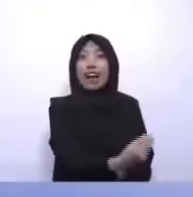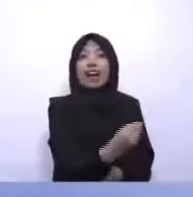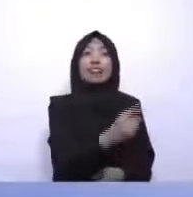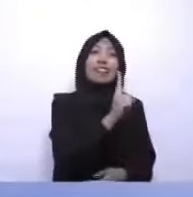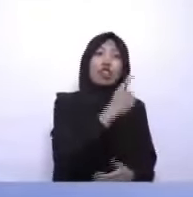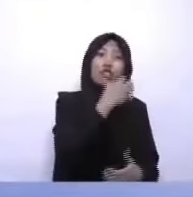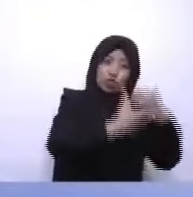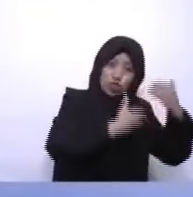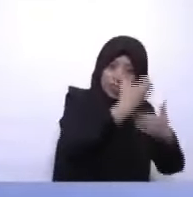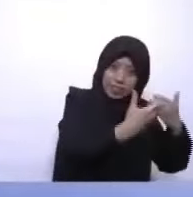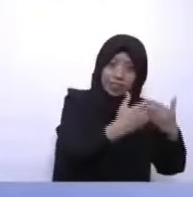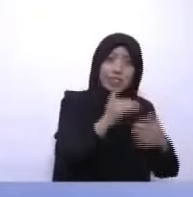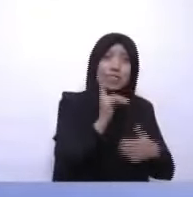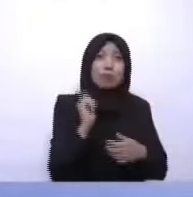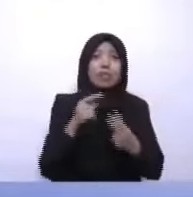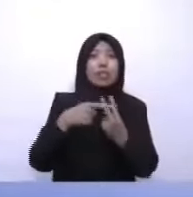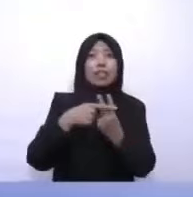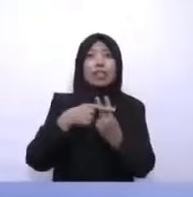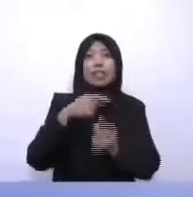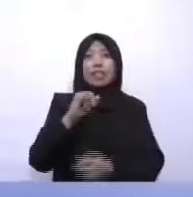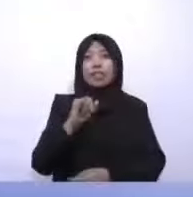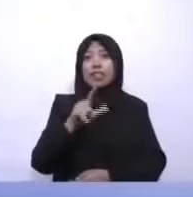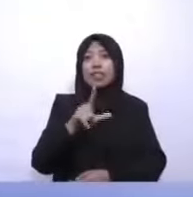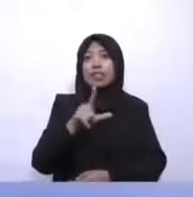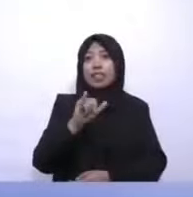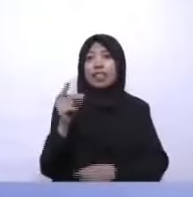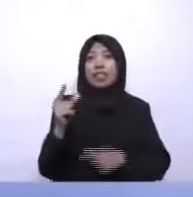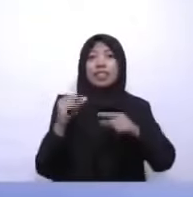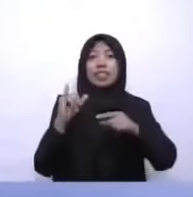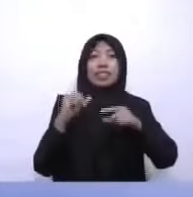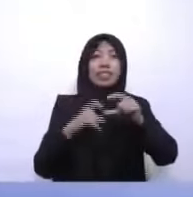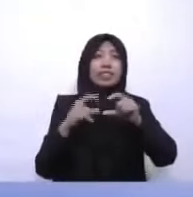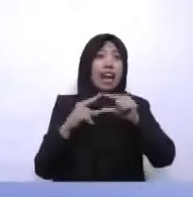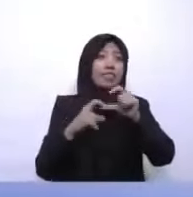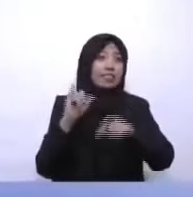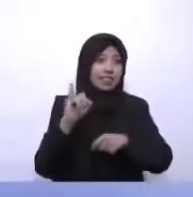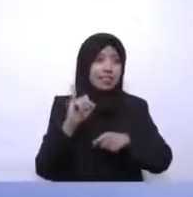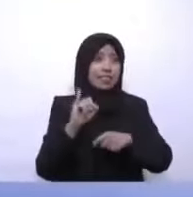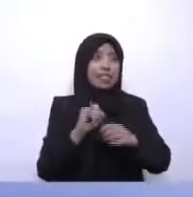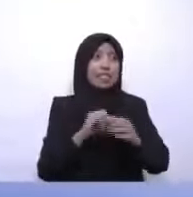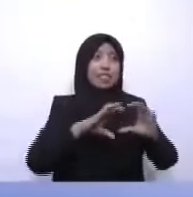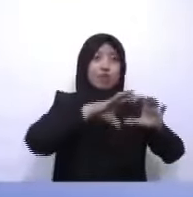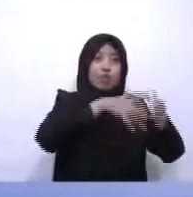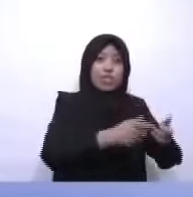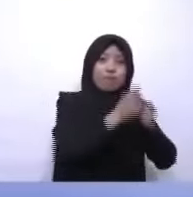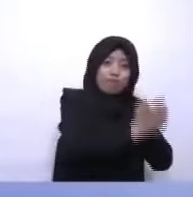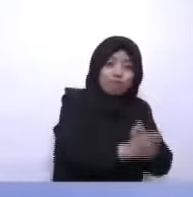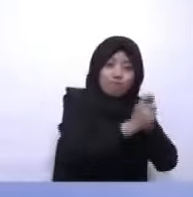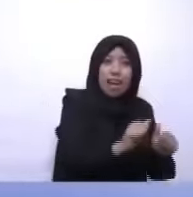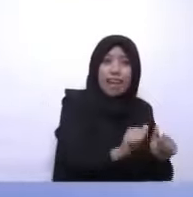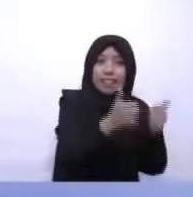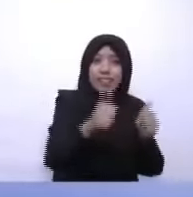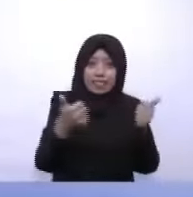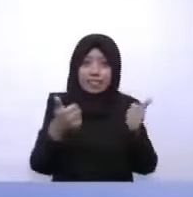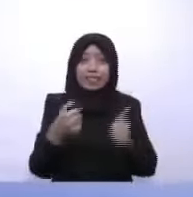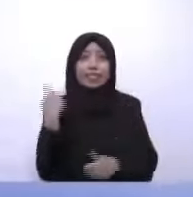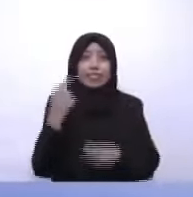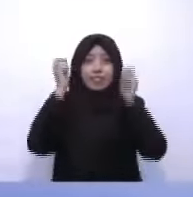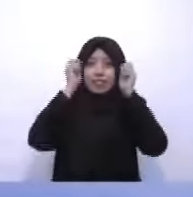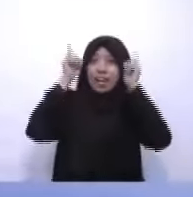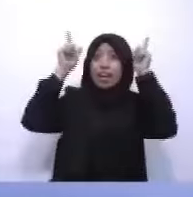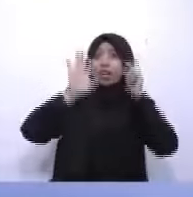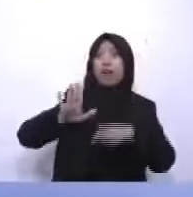itu lebih ke hilirisasi daripada hasil bumi dan hasil laut. Kemudian kita juga sadar bahwasannya dalam 5